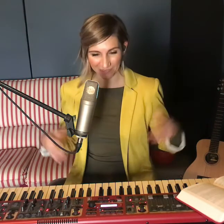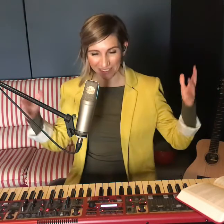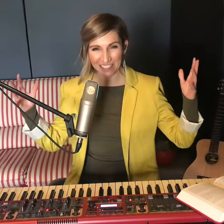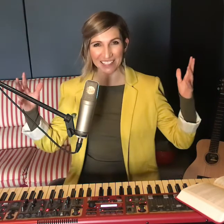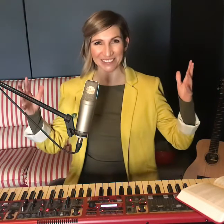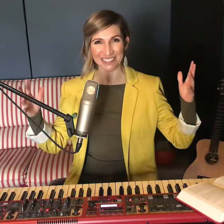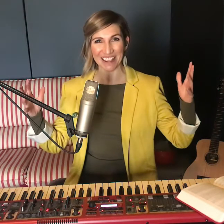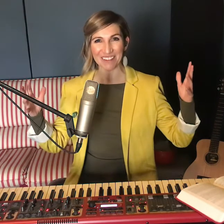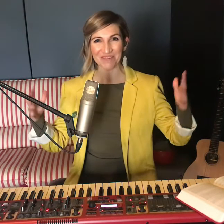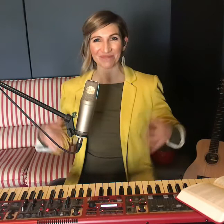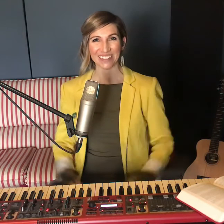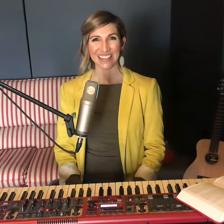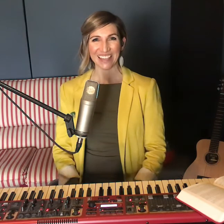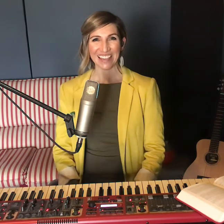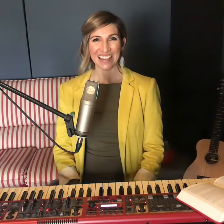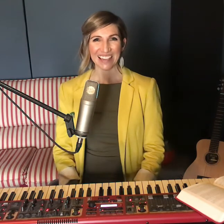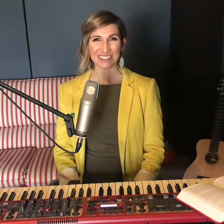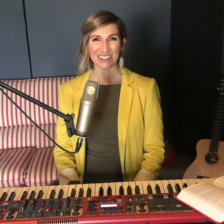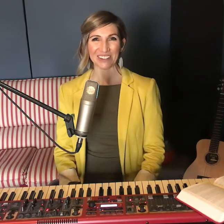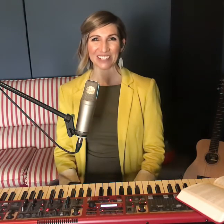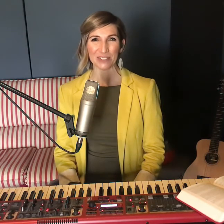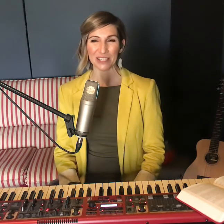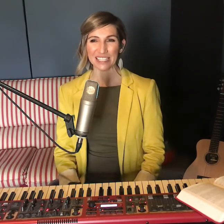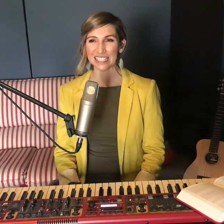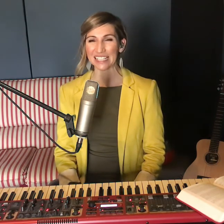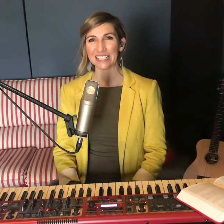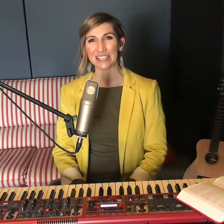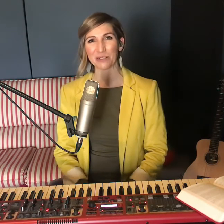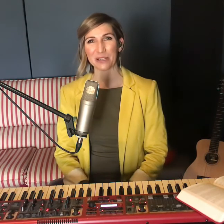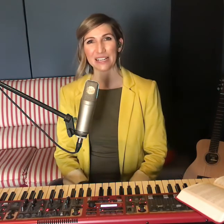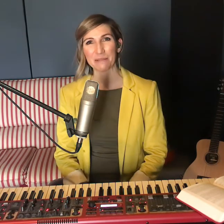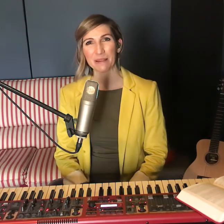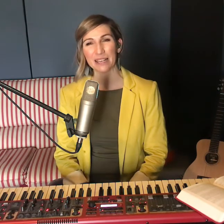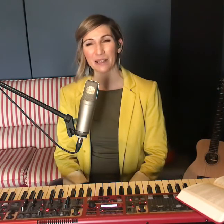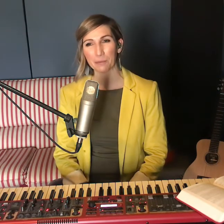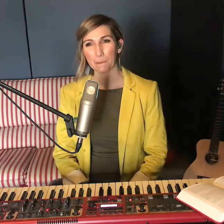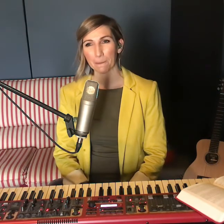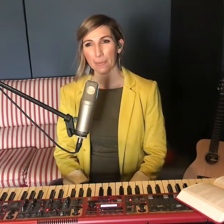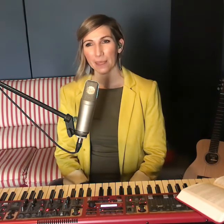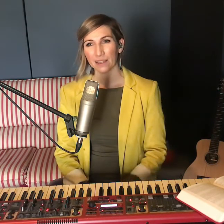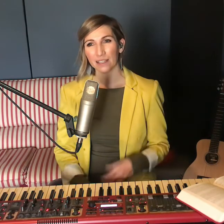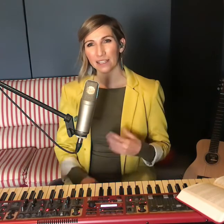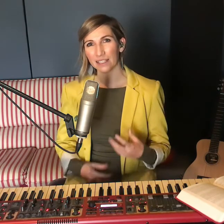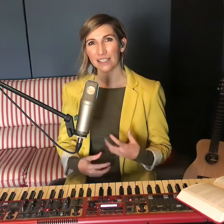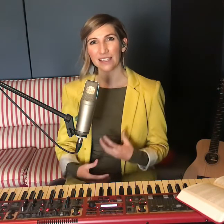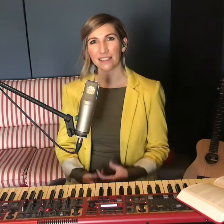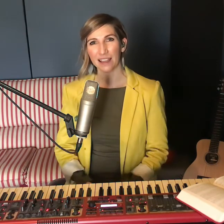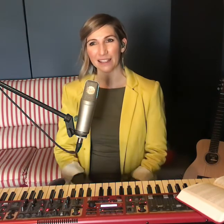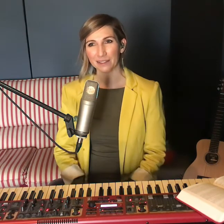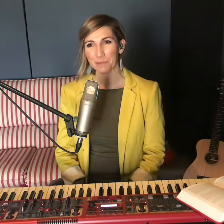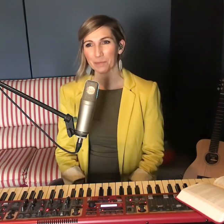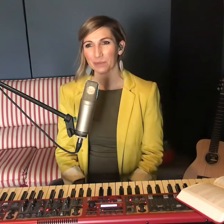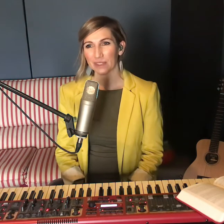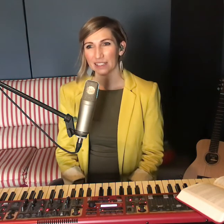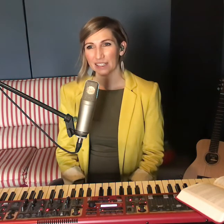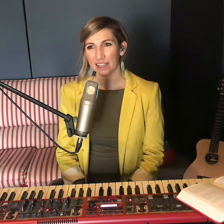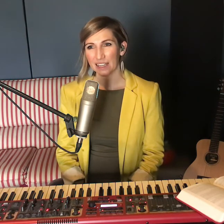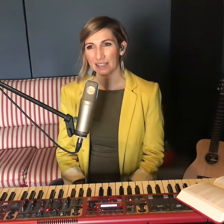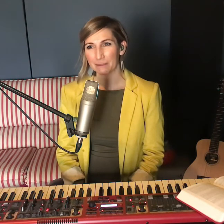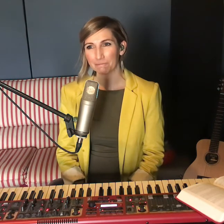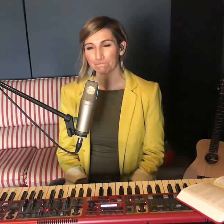2020. So hier is ons nou. Ek wil graag net so ietsiekie deel oor aanbidding in hierdie tyd.